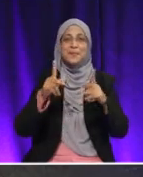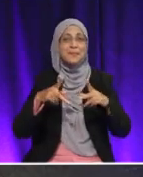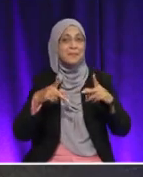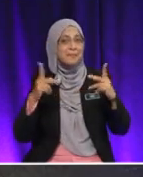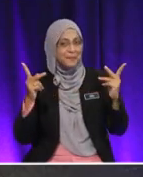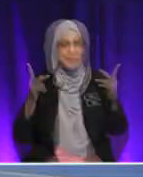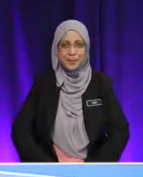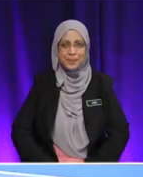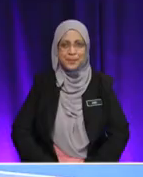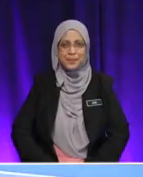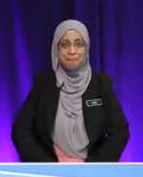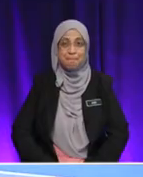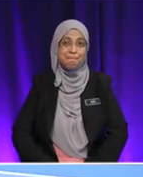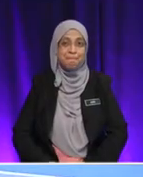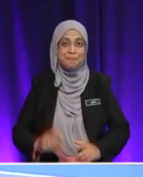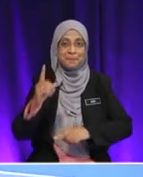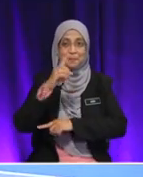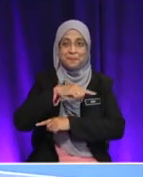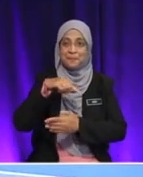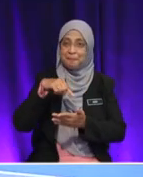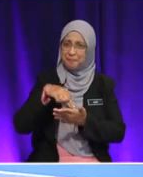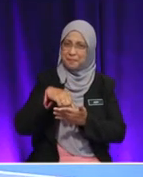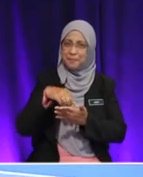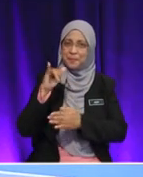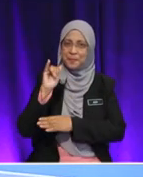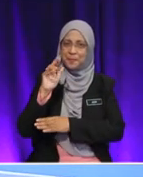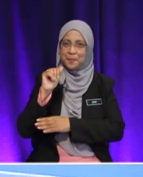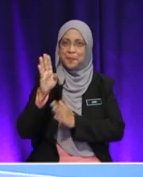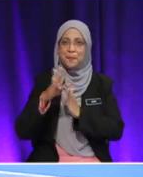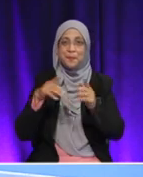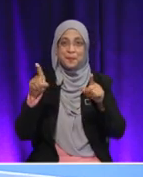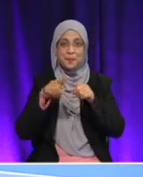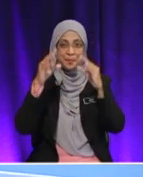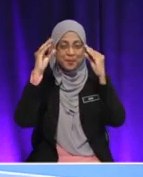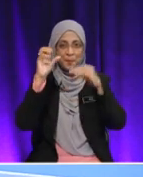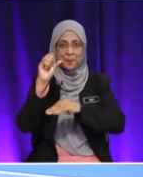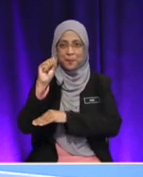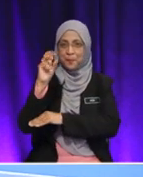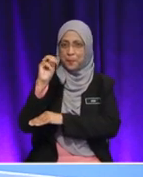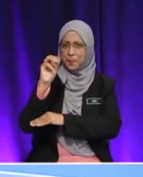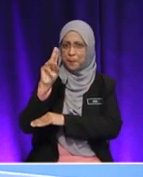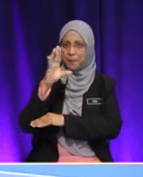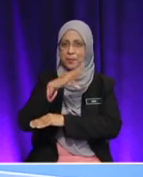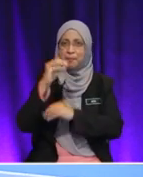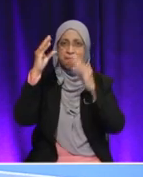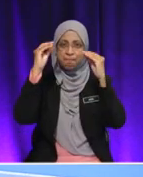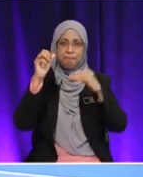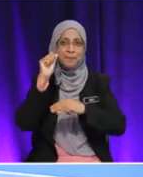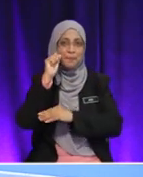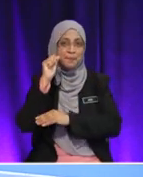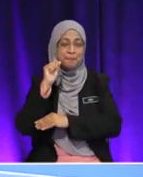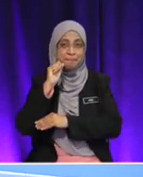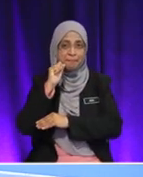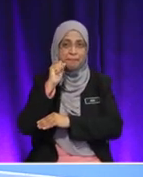Sehat jadi hari ini Yuyu tak berseorangan ditemani oleh cikgusomu dan juga tapi kami tak pergi ke dalam